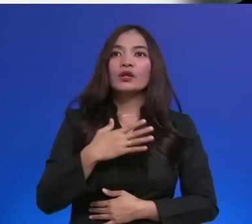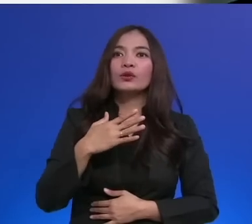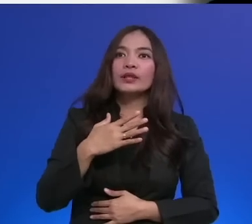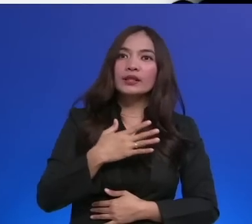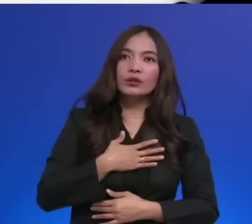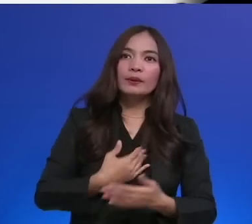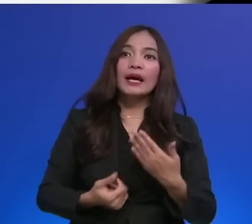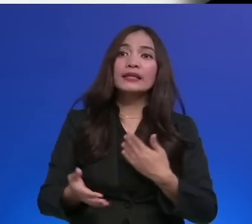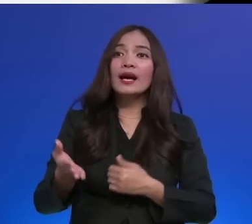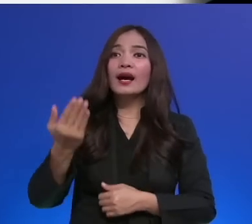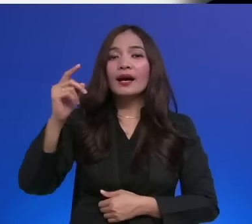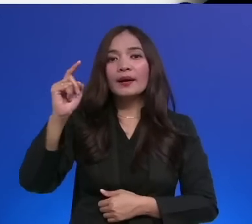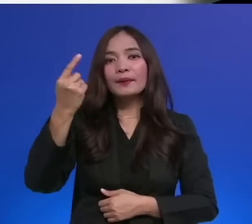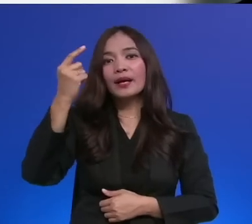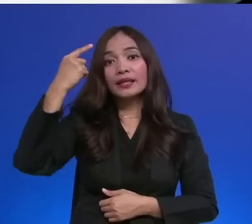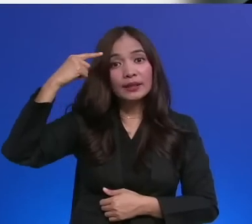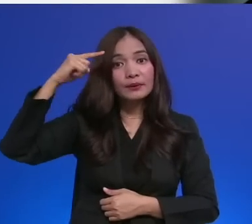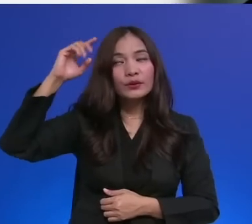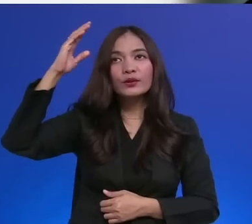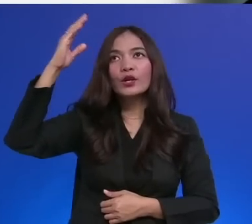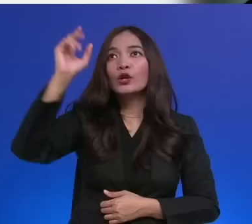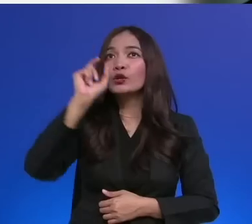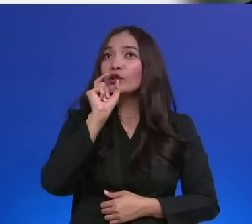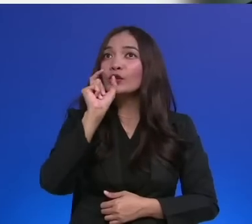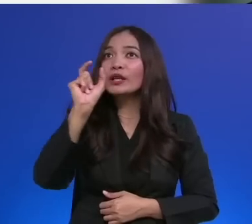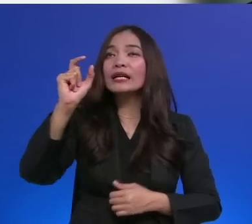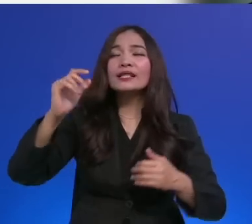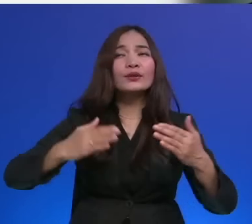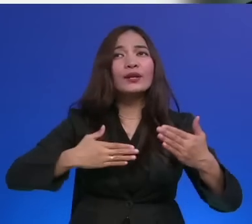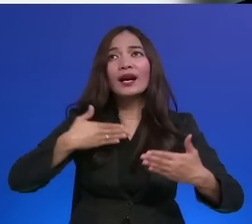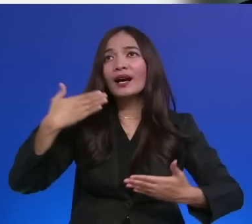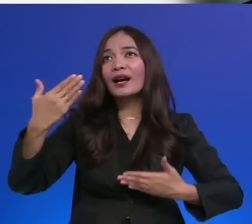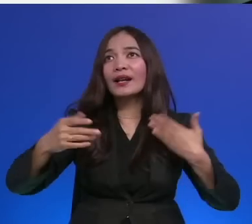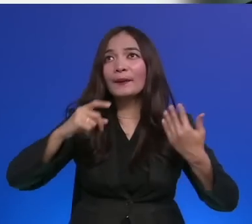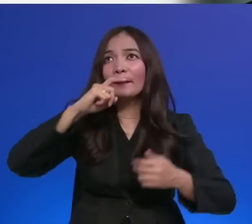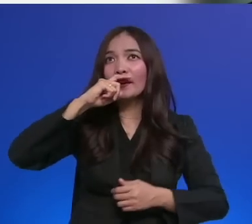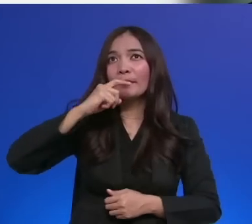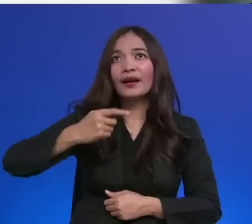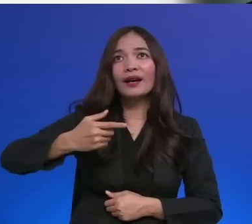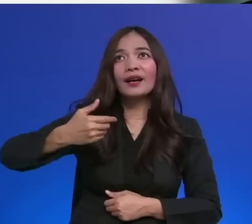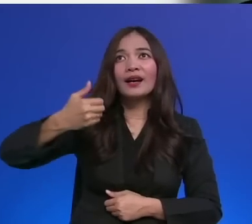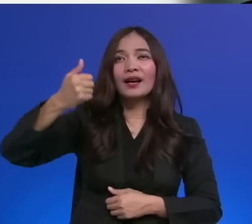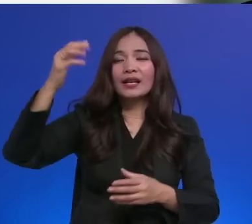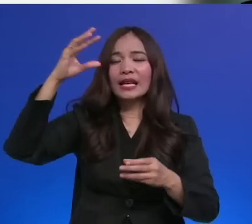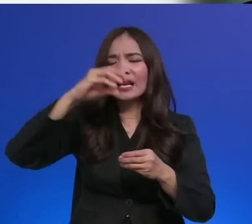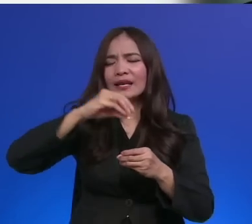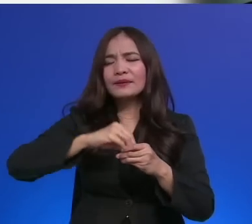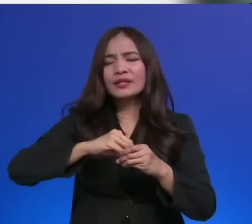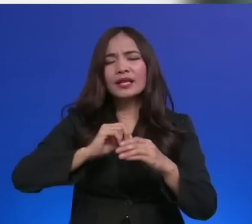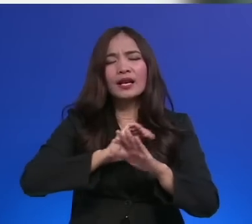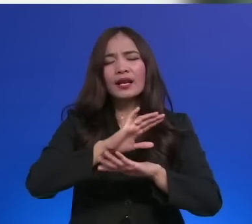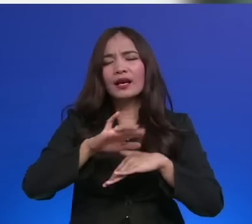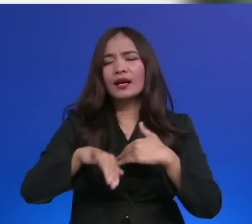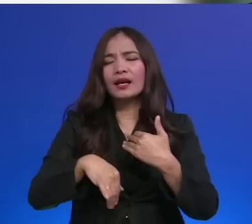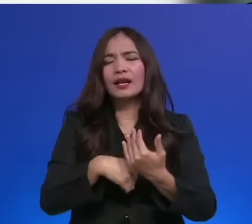Ku hidupannya bagimu, untuk kesukaan Bapa, dalam